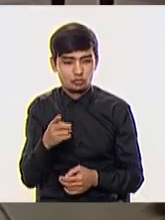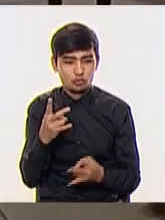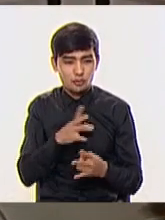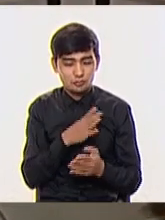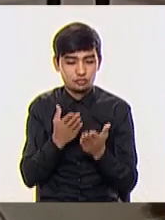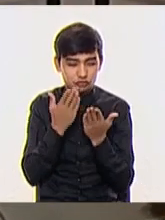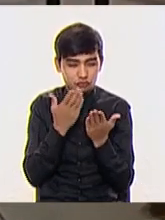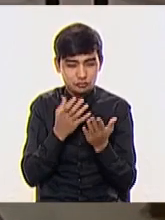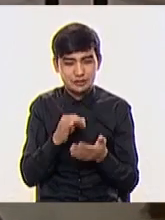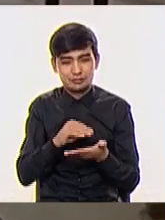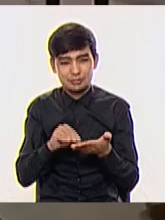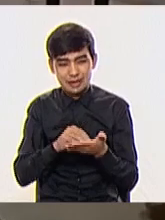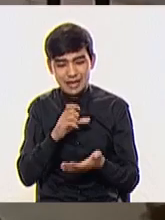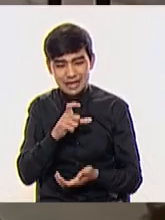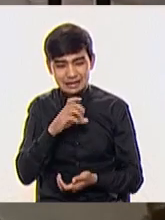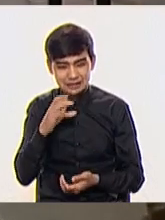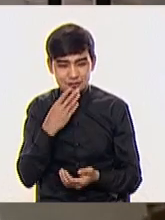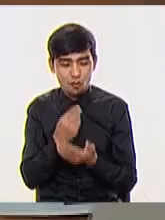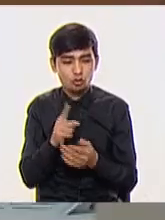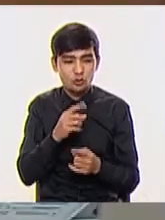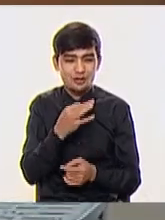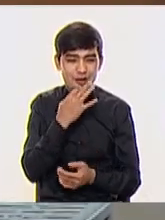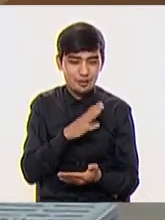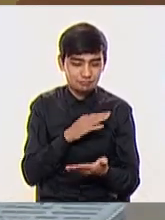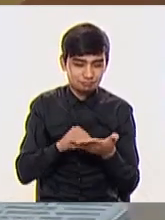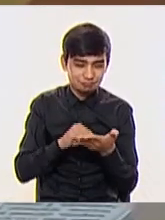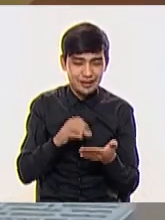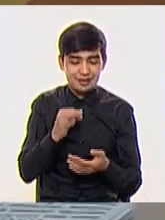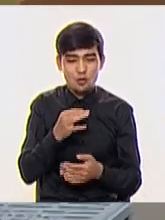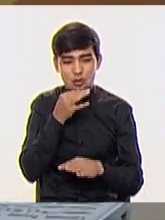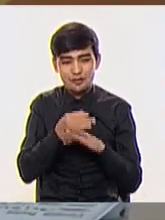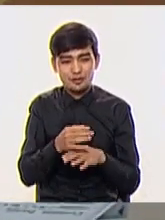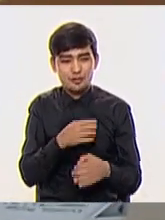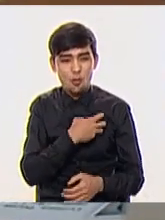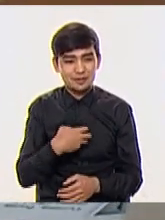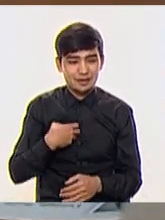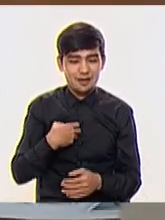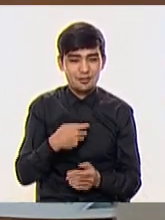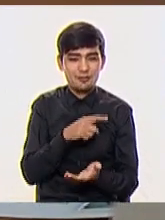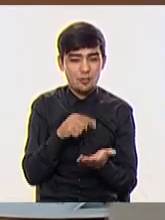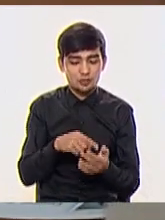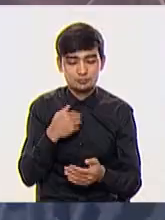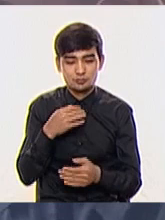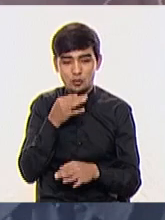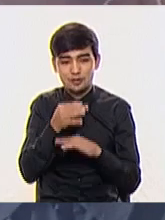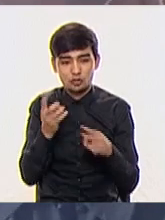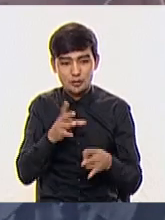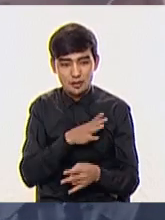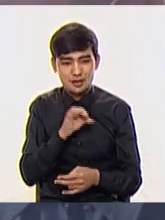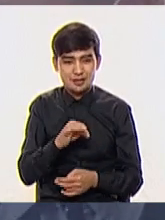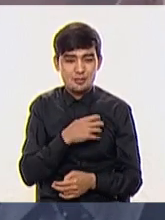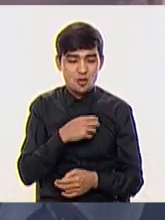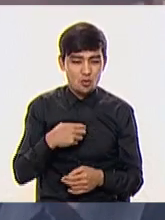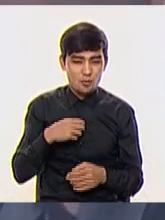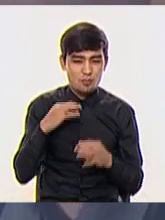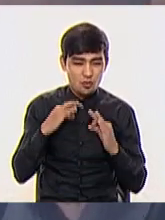пересказать прочитанное, написать эссе с личными впечатлениями и ответить на вопросы комиссии, в составе которой прокуроры, общественники и